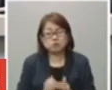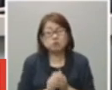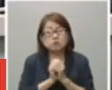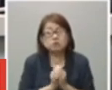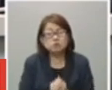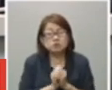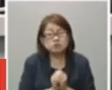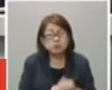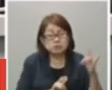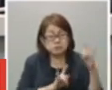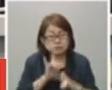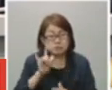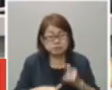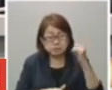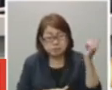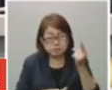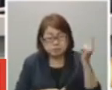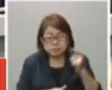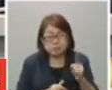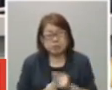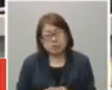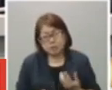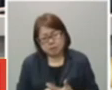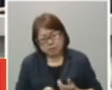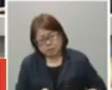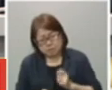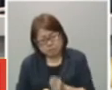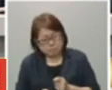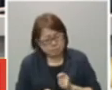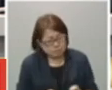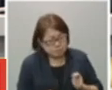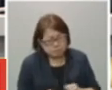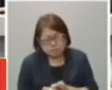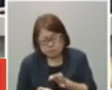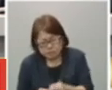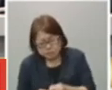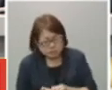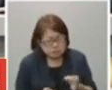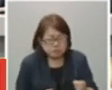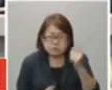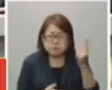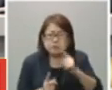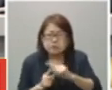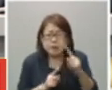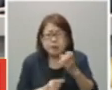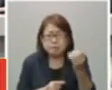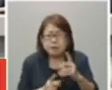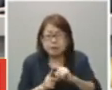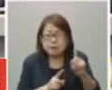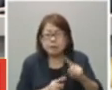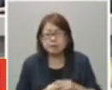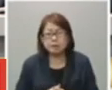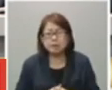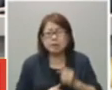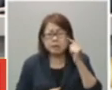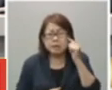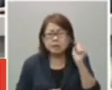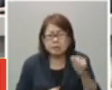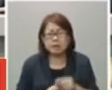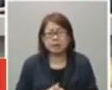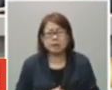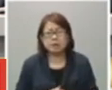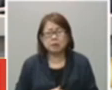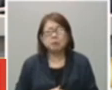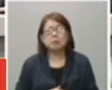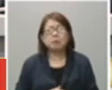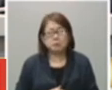นเนี่ยเขาไปท่องเที่ยวเขาไปจ่ายเงินที่ไหนมากที่สุดเนี่ยนะครับมันก็เลยทำให้อดคิด